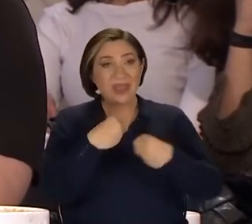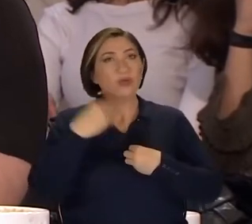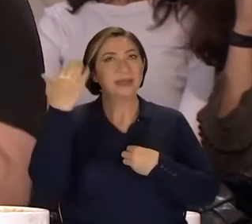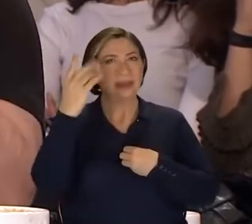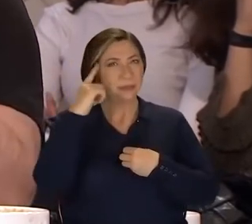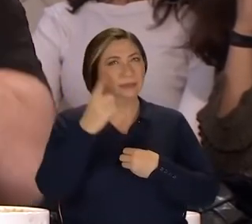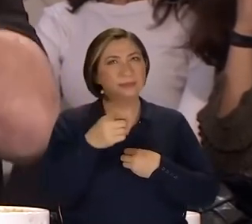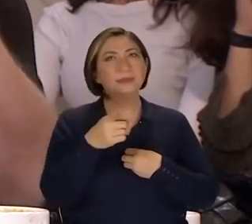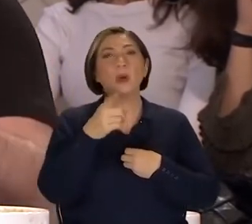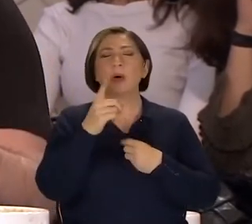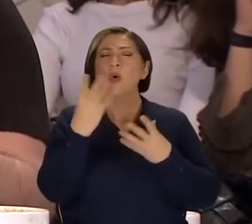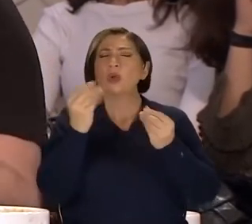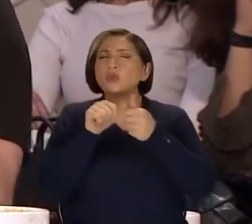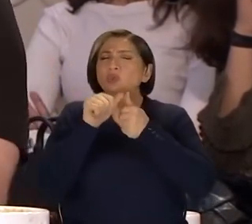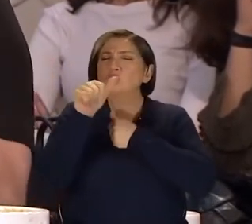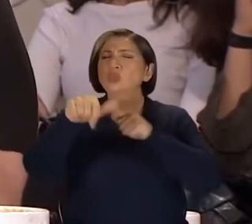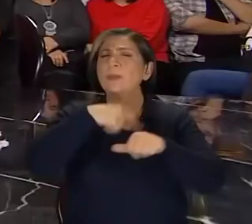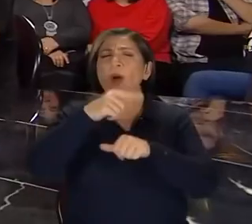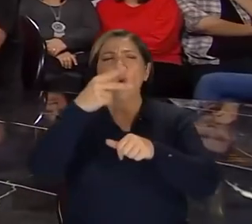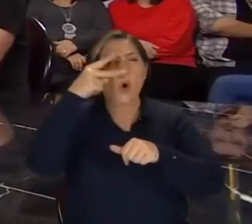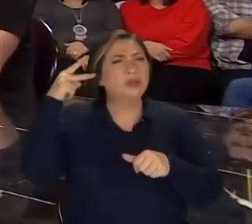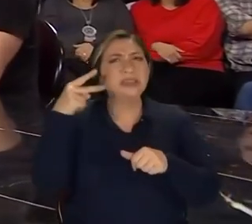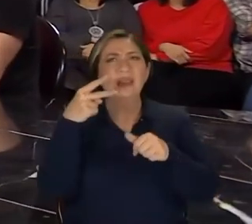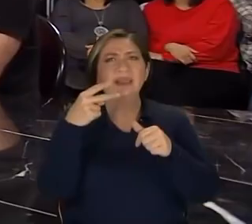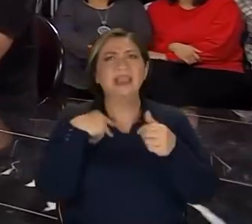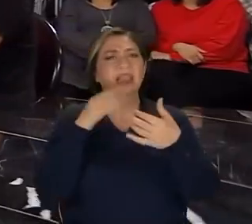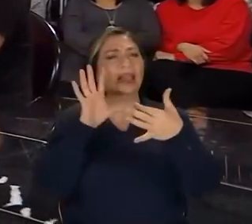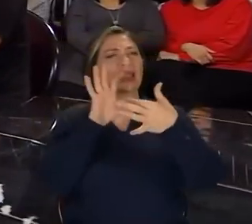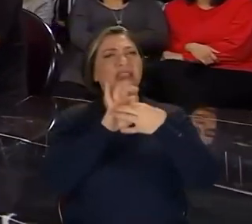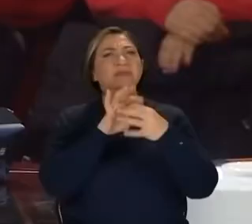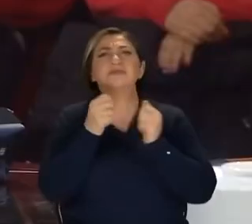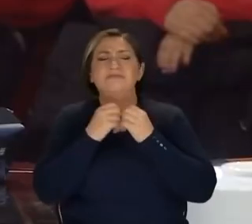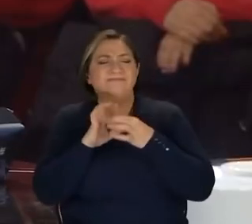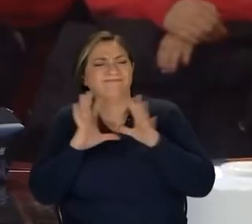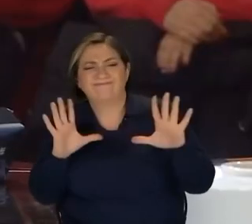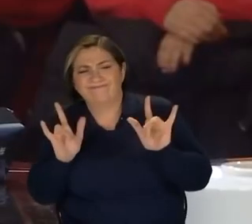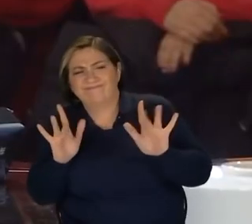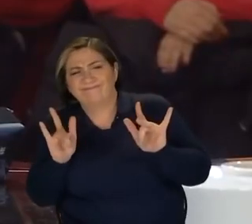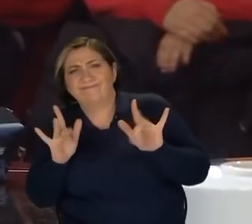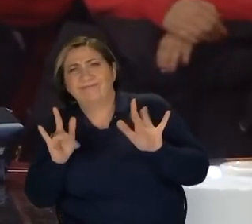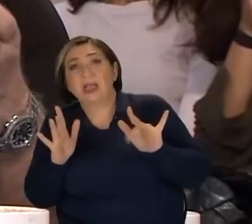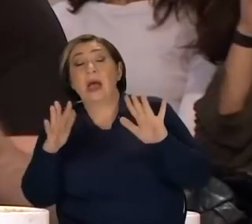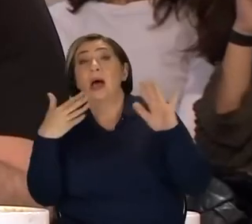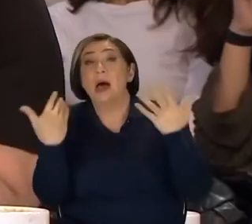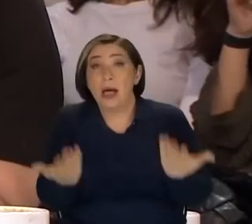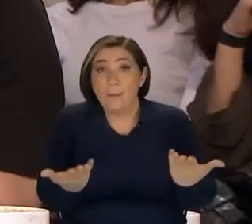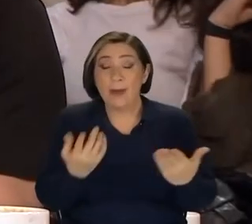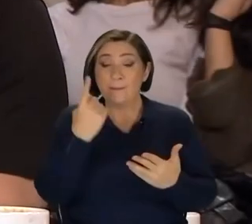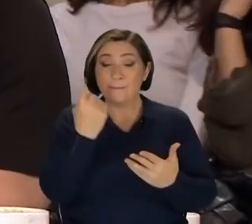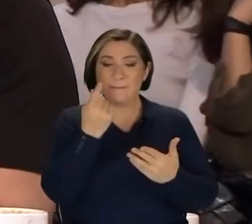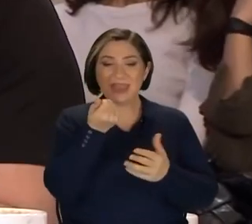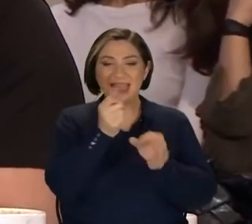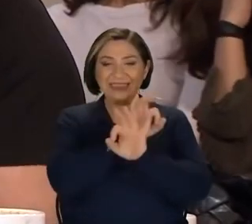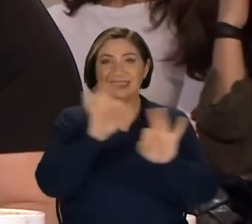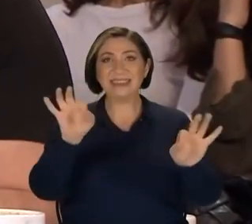ya. Hı. Ben o kadar uzun zamandır bu korsan ürünle ilişkimi kestim ki. Hı. Ama ve lakin birisi